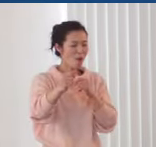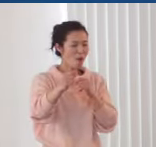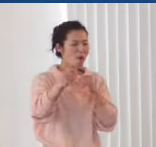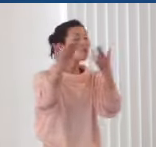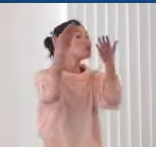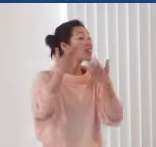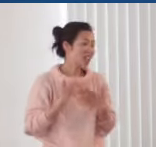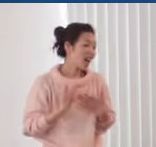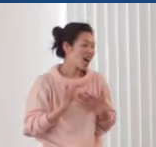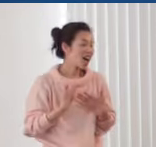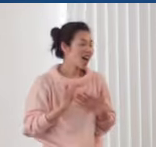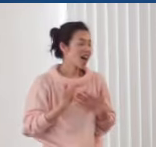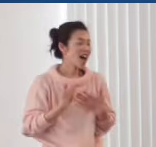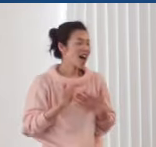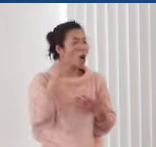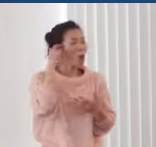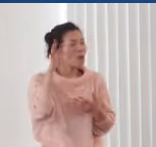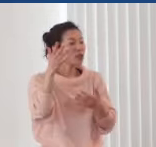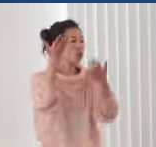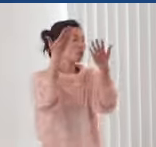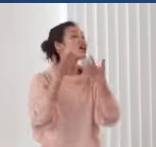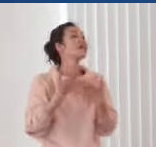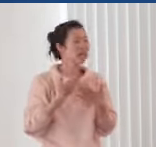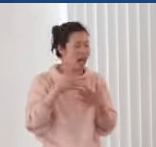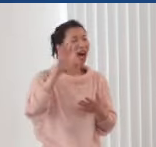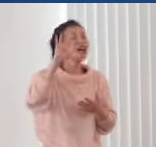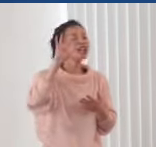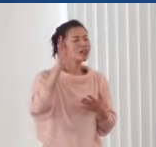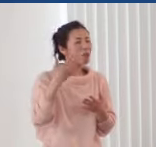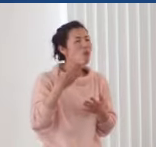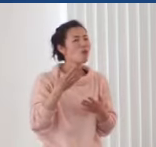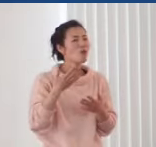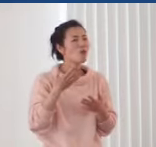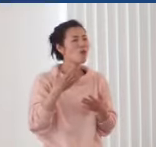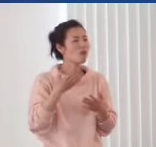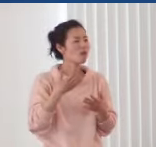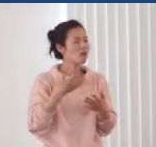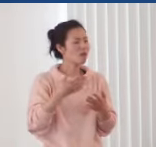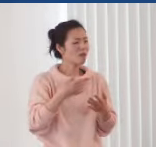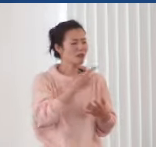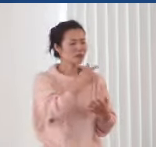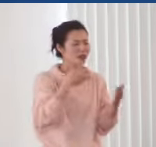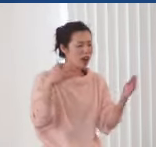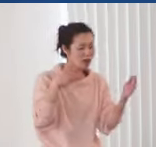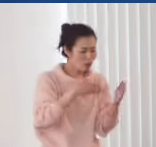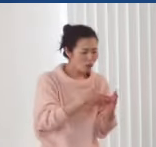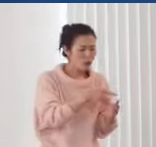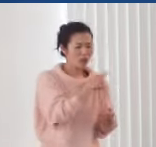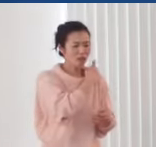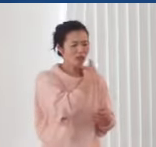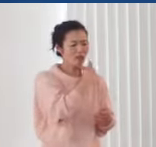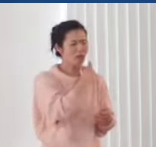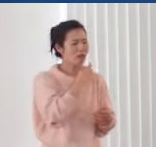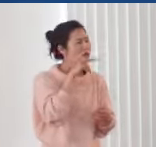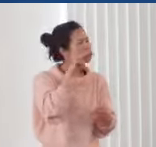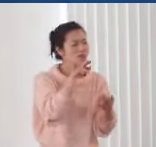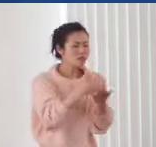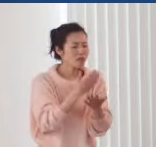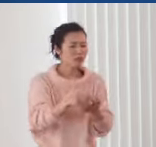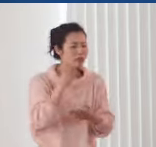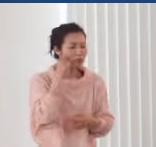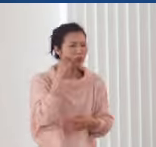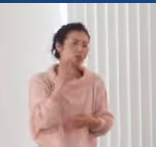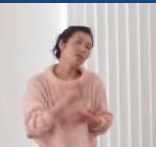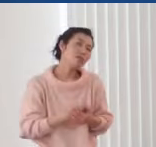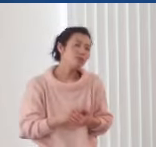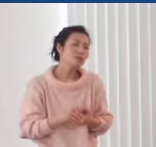ことも考えてしまうし、なぜですかとあなたに問いかけたくなりますよと。永遠のセットされないんだったら